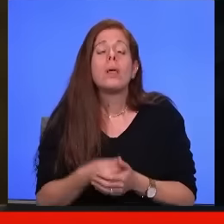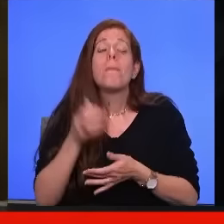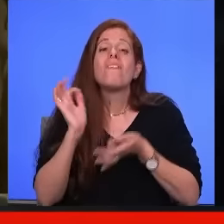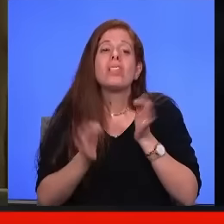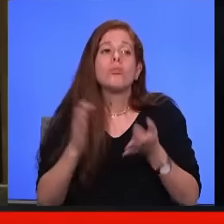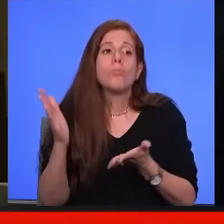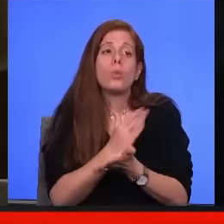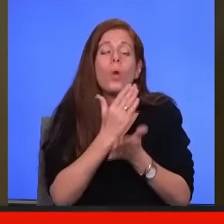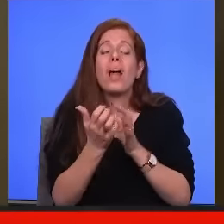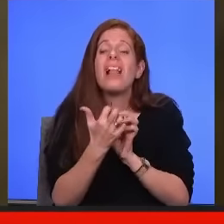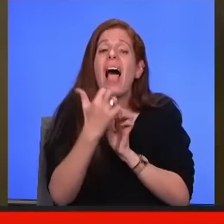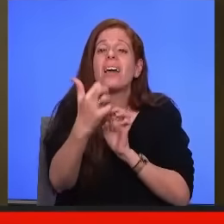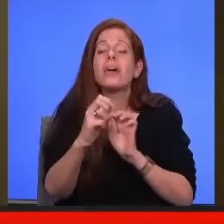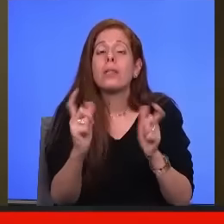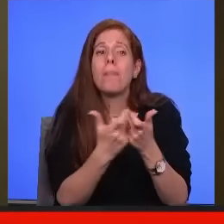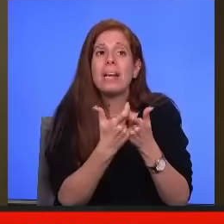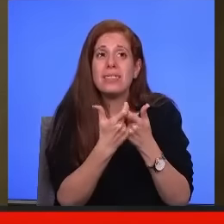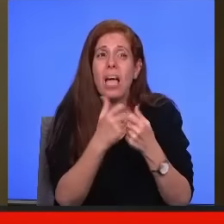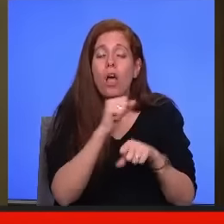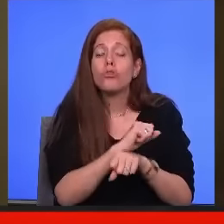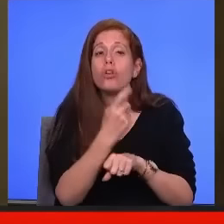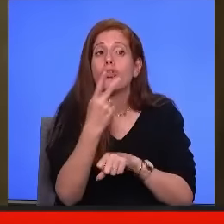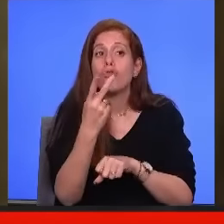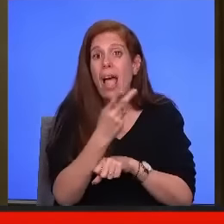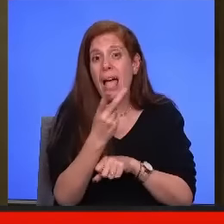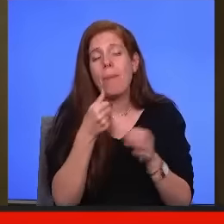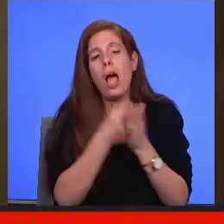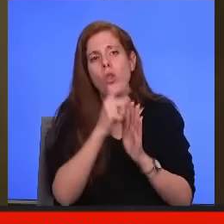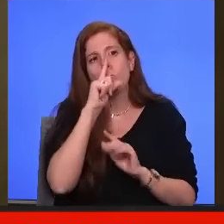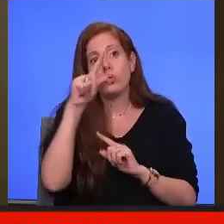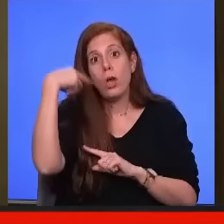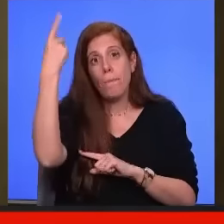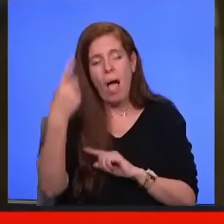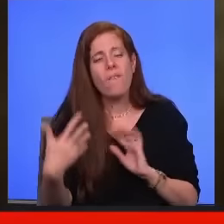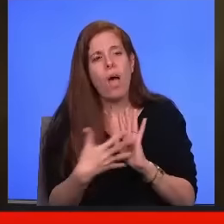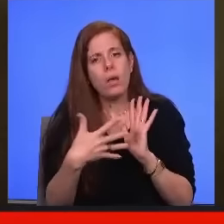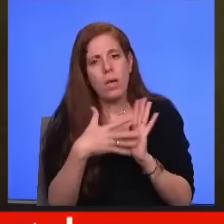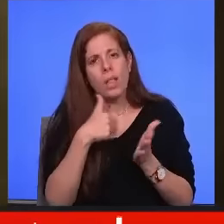להאריך את מעצרם של השניים עד ליום ראשון הבא, והחקירה נמשכת.